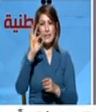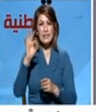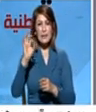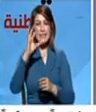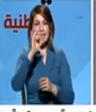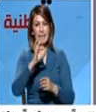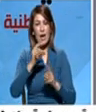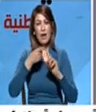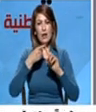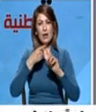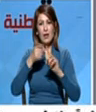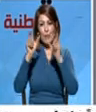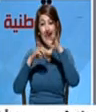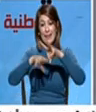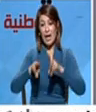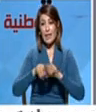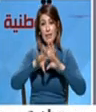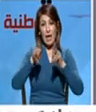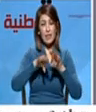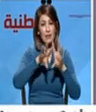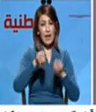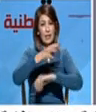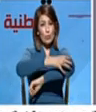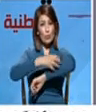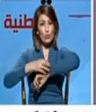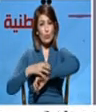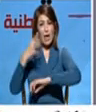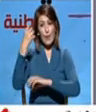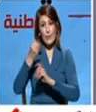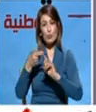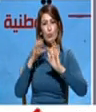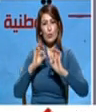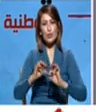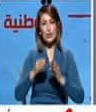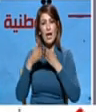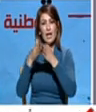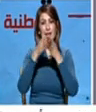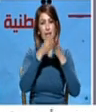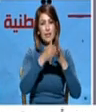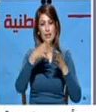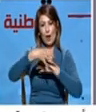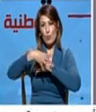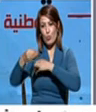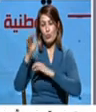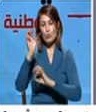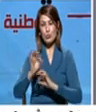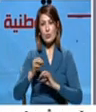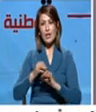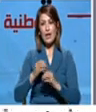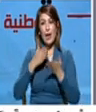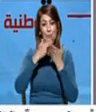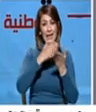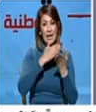العائلات المعوزه كلها اه انتفعت بال بال اه بال مساعدات هذه من الموازنات الاليه فما شكون